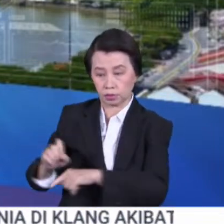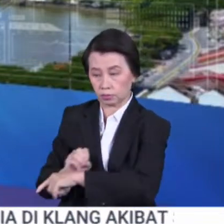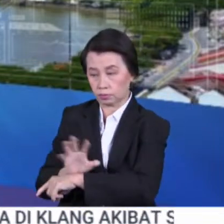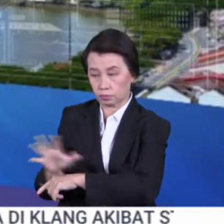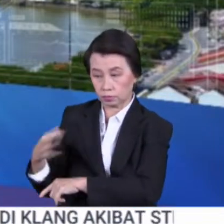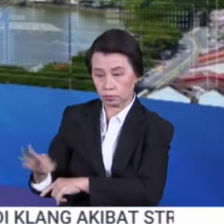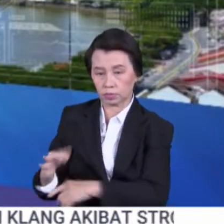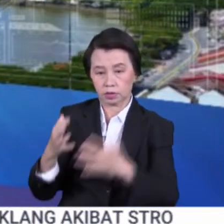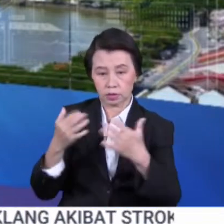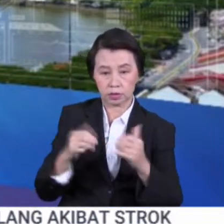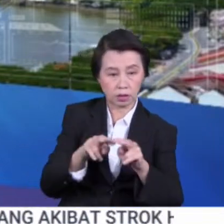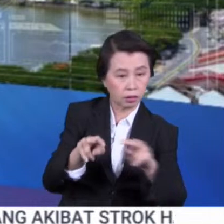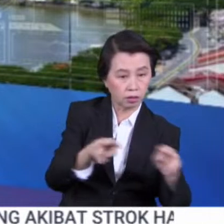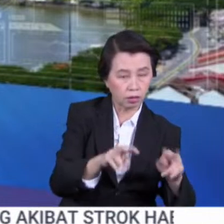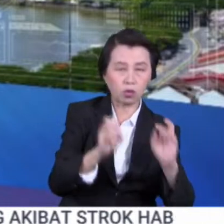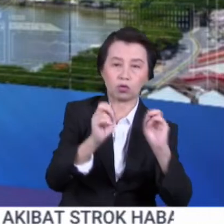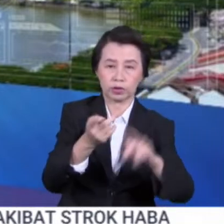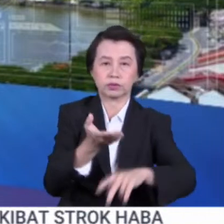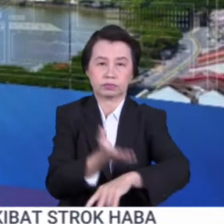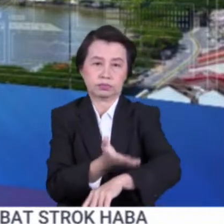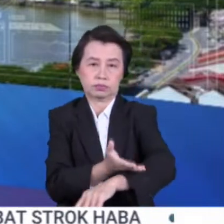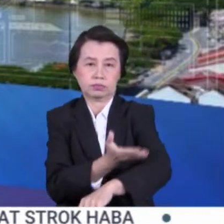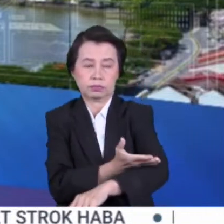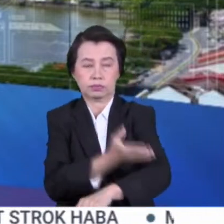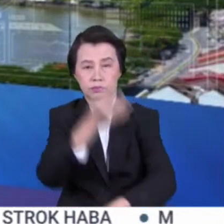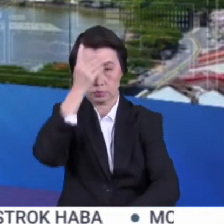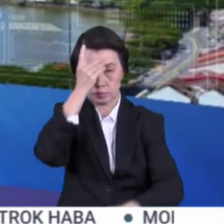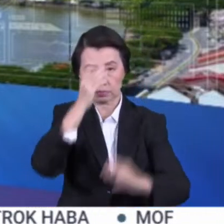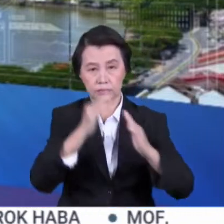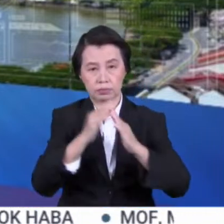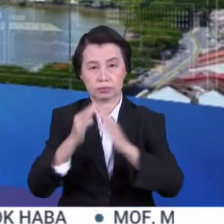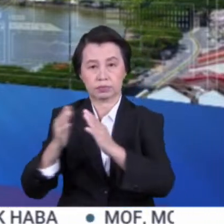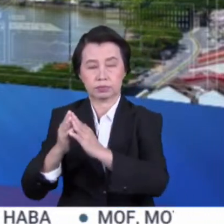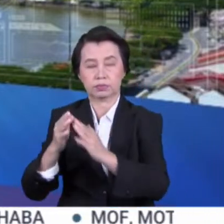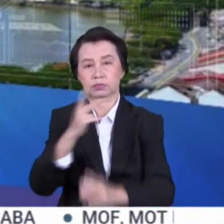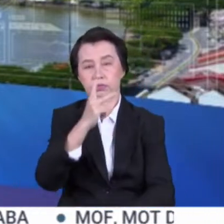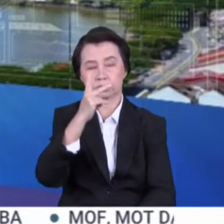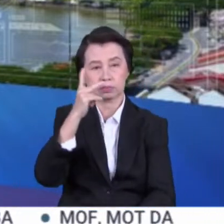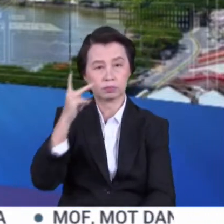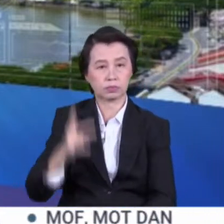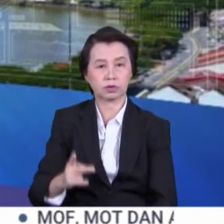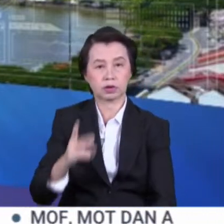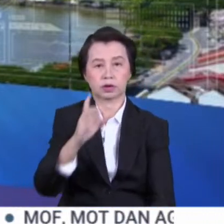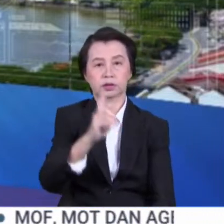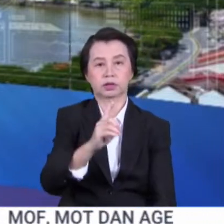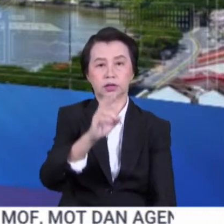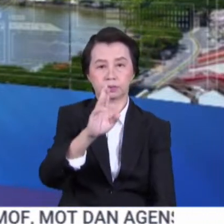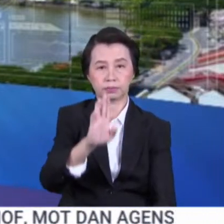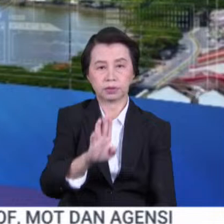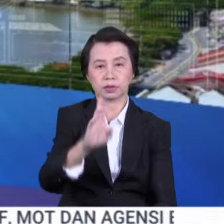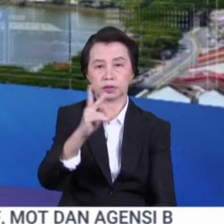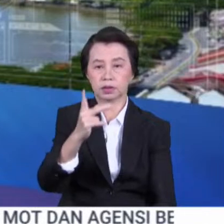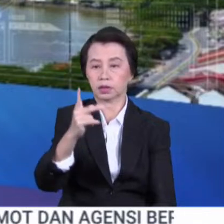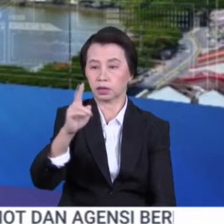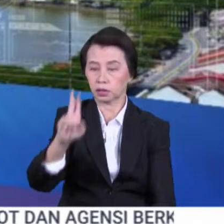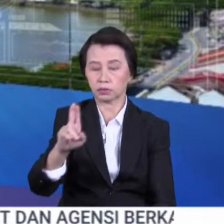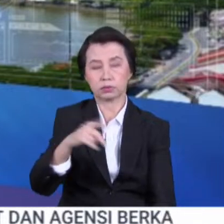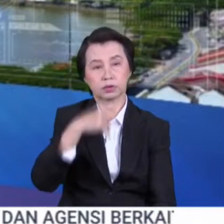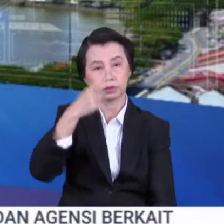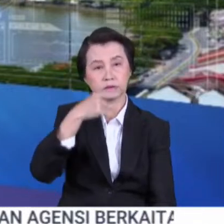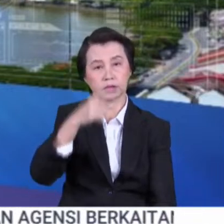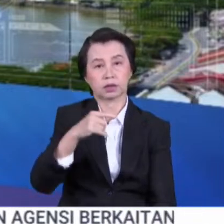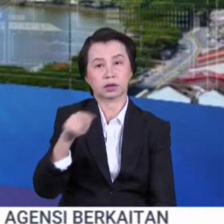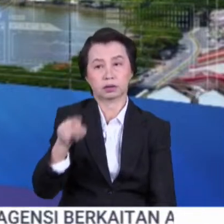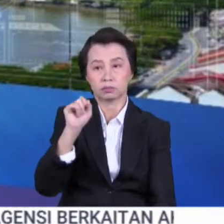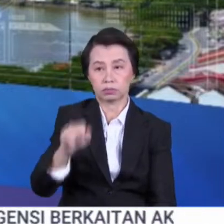dilihat semakin beransur pulih. Datuk Bandar Dewan Bandaraya Kuching Utara DBKU, Datuk Junaidi Ridwan berkata,